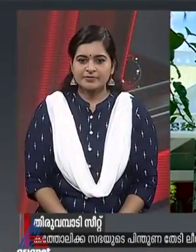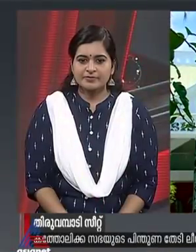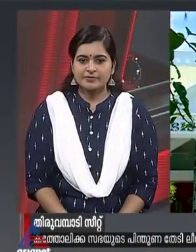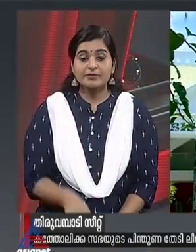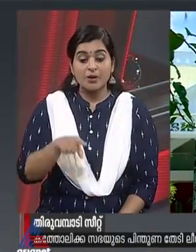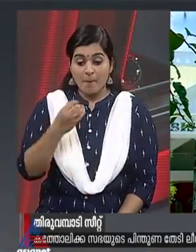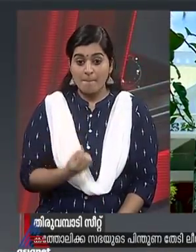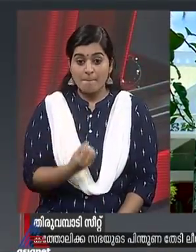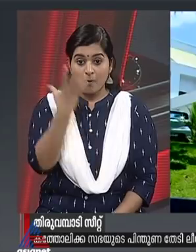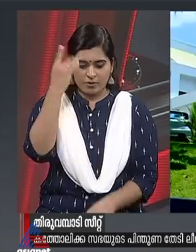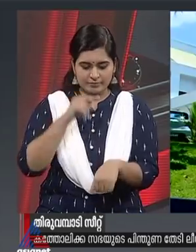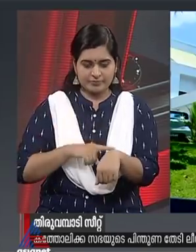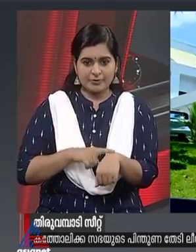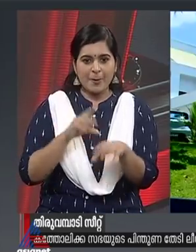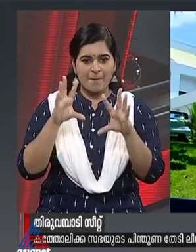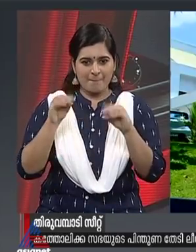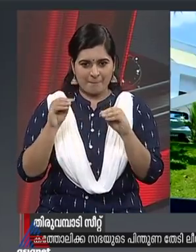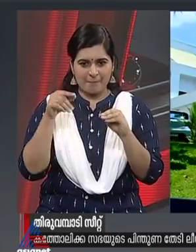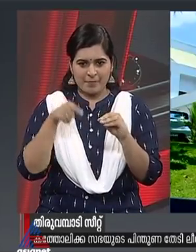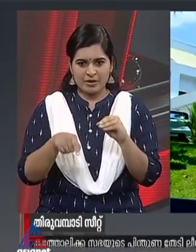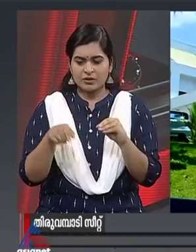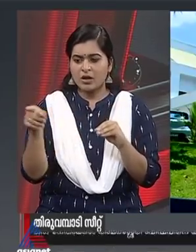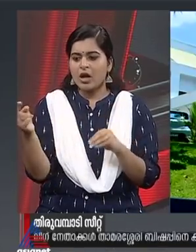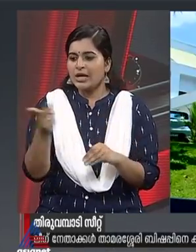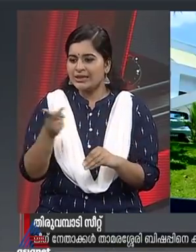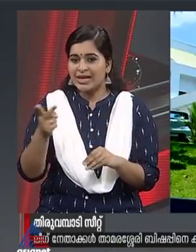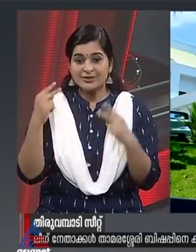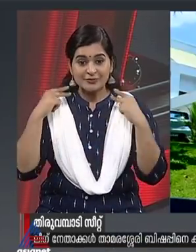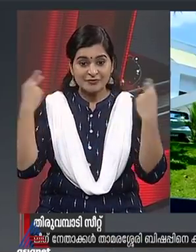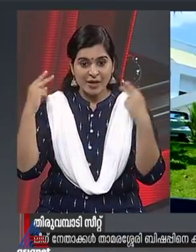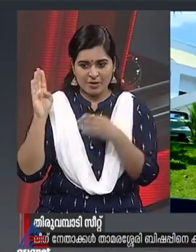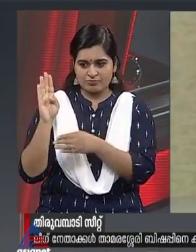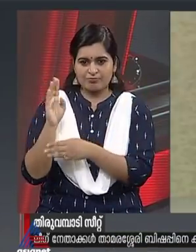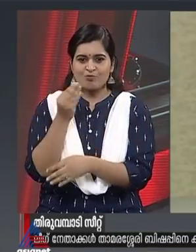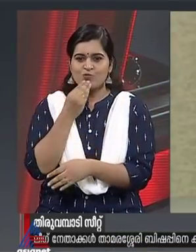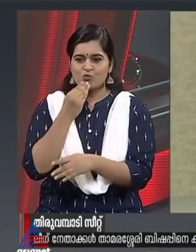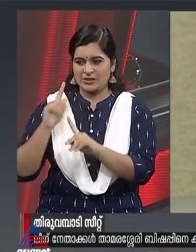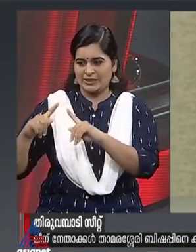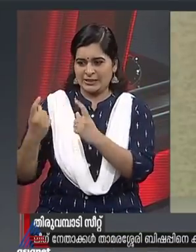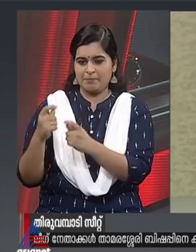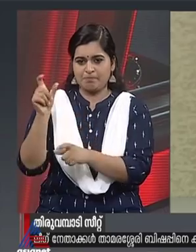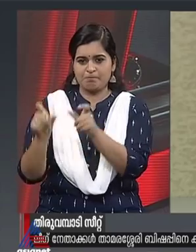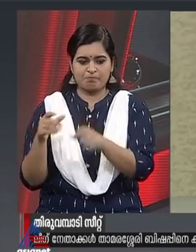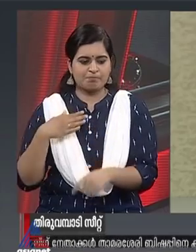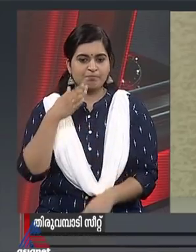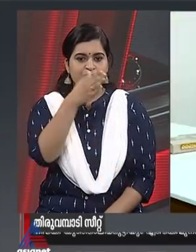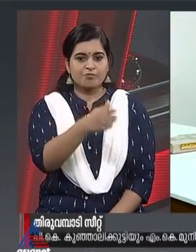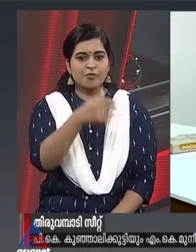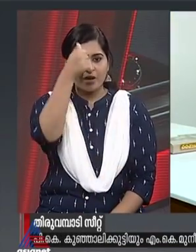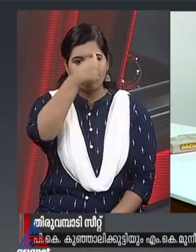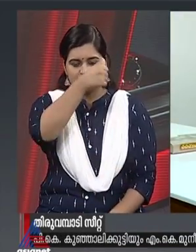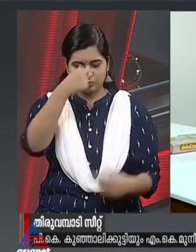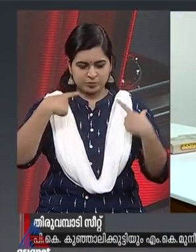രാവിലെ 10 മണിയോടെയാണ് പി കെ കുഞ്ഞാലിക്കുട്ടിയും എം കെ മുനീറും താമരശ്ശേരി രൂപത ആസ്ഥാനത്തെത്തിയത്. തെരഞ്ഞെടുപ്പ് വിജ്ഞാപനം വരികയും തിരുവമ്പാടി സീറ്റ്